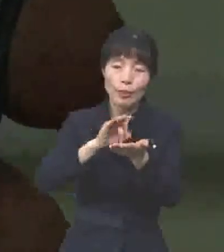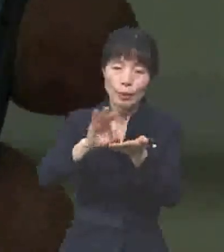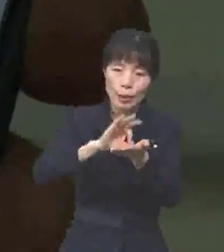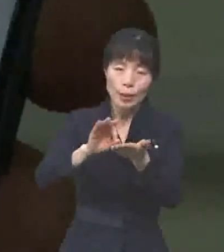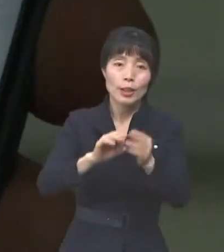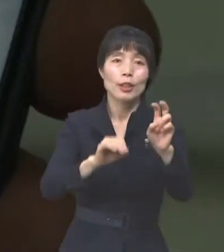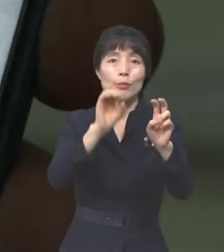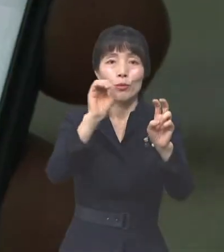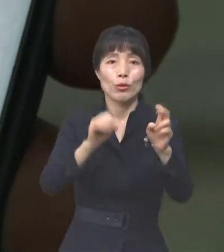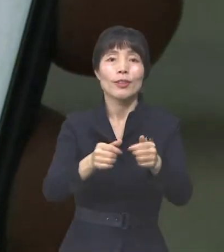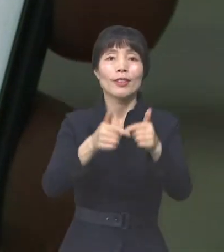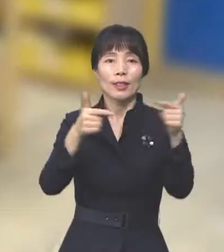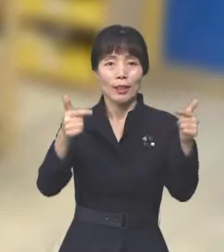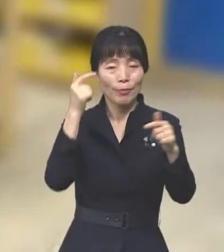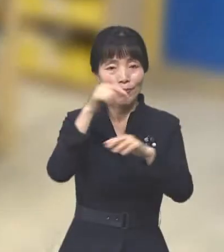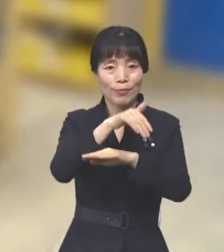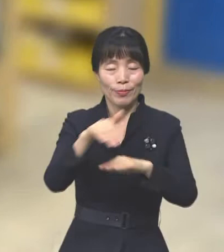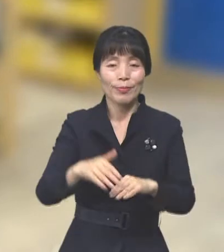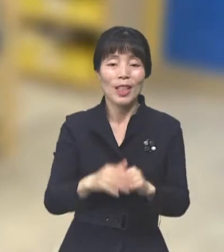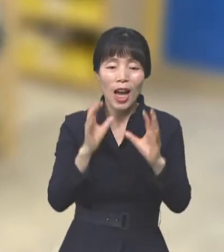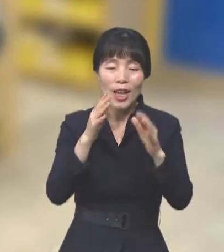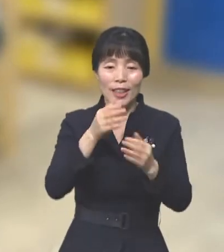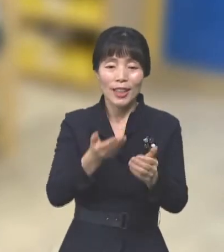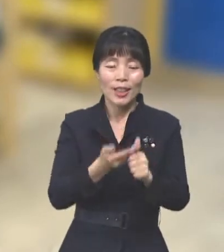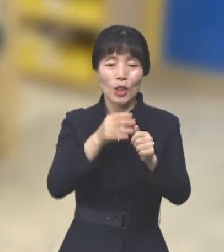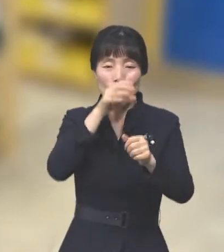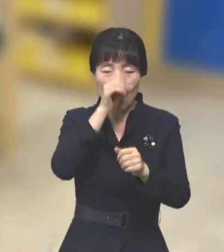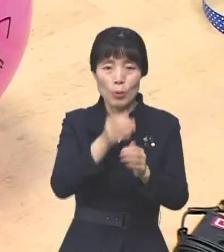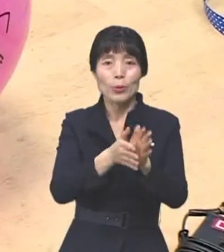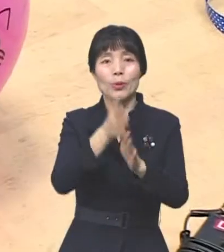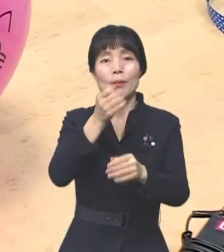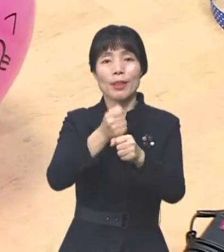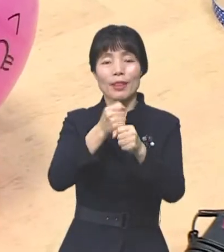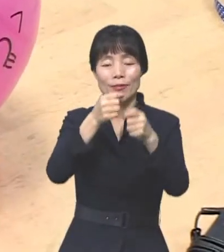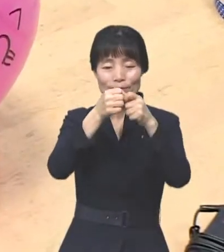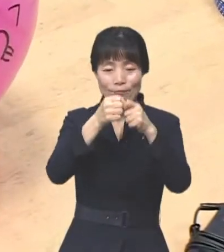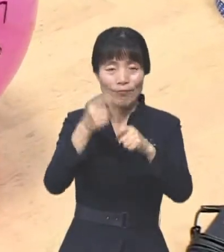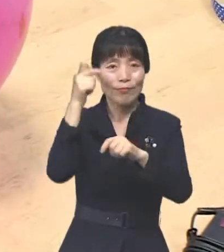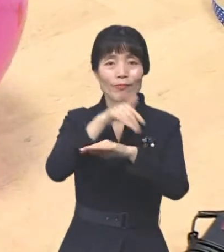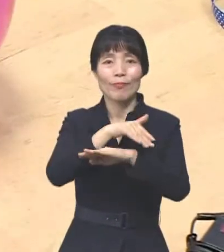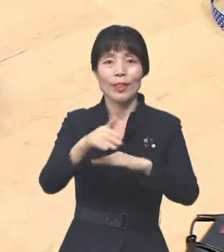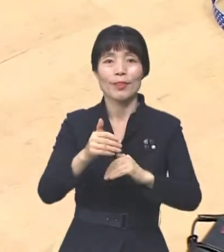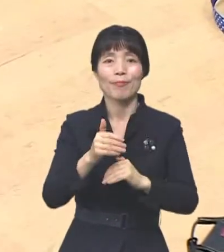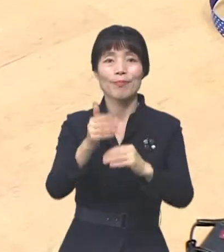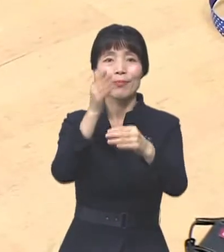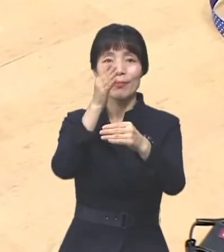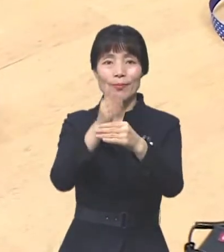제시했습니다. 아이 키우기 좋은 도시를 만들기 위한 세부 계획도 마련했습니다.